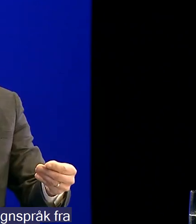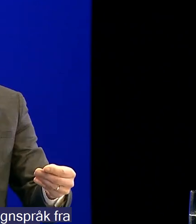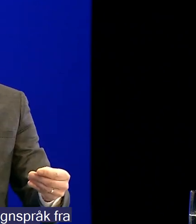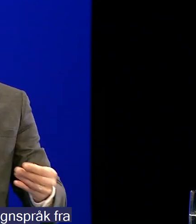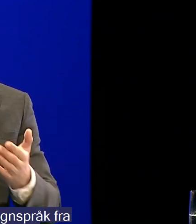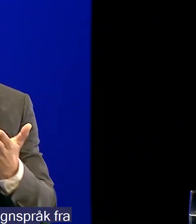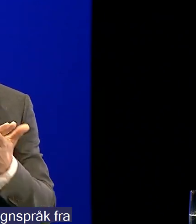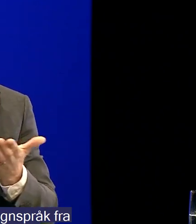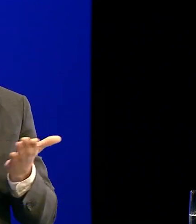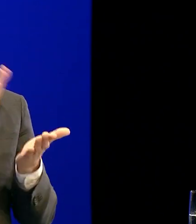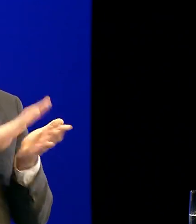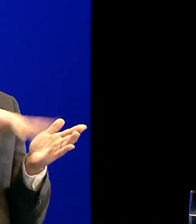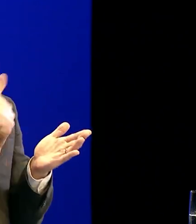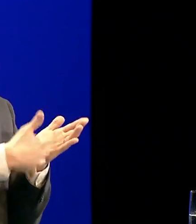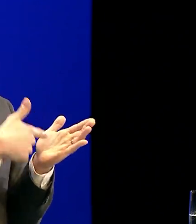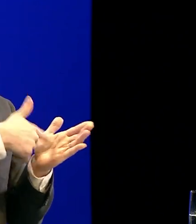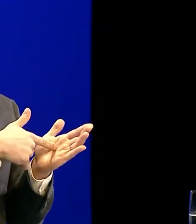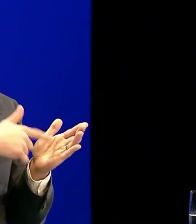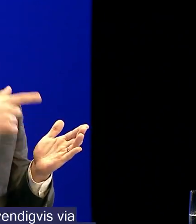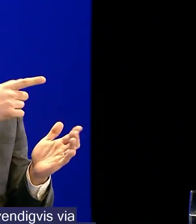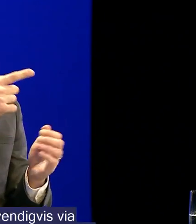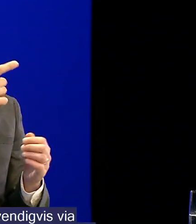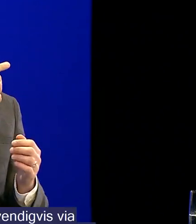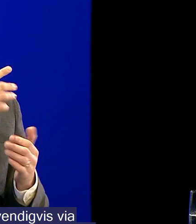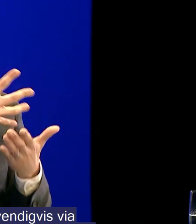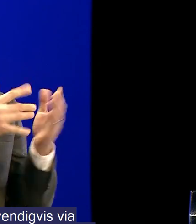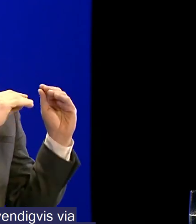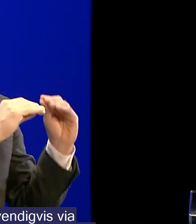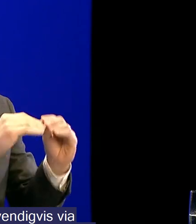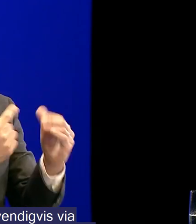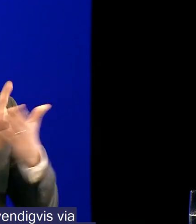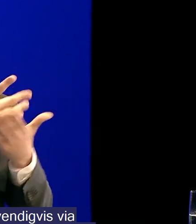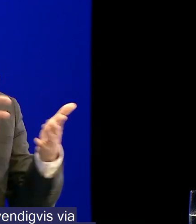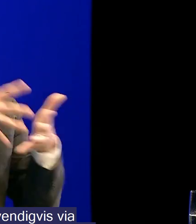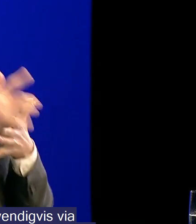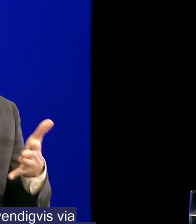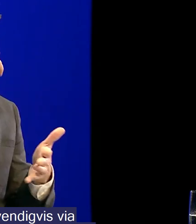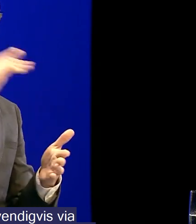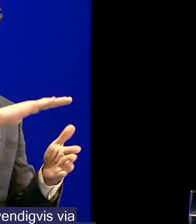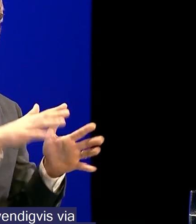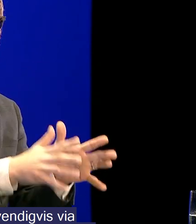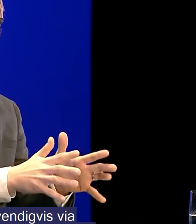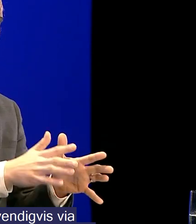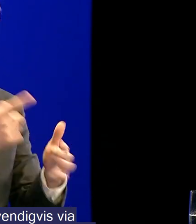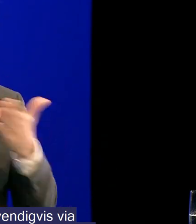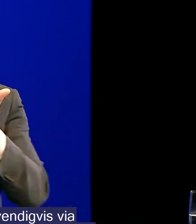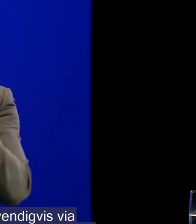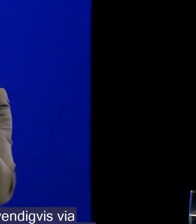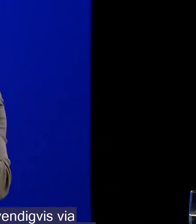en generasjon til den neste. Fordi tegnspråk overføres